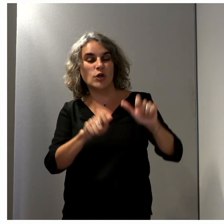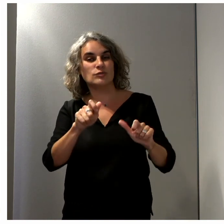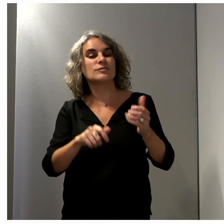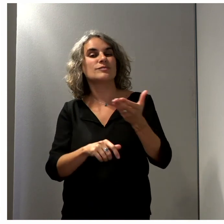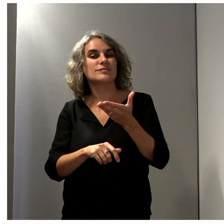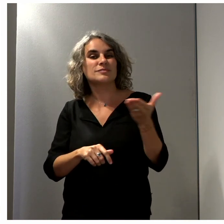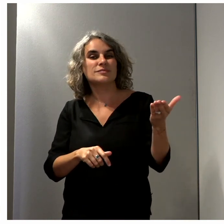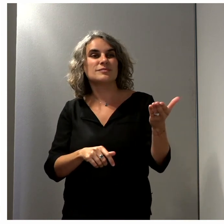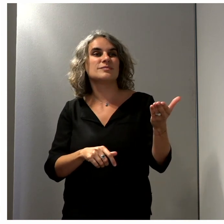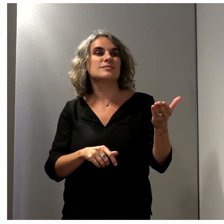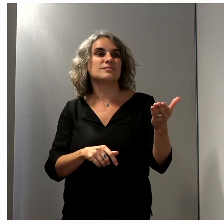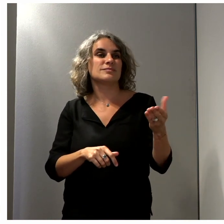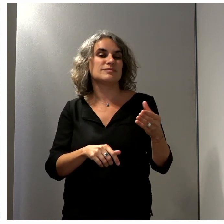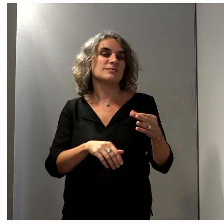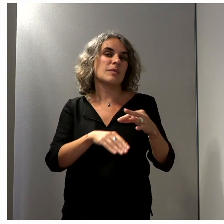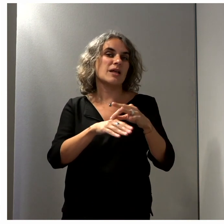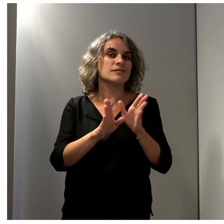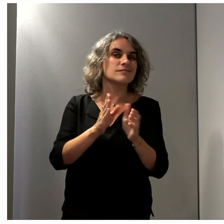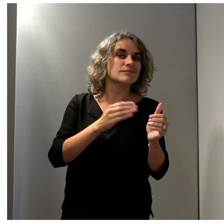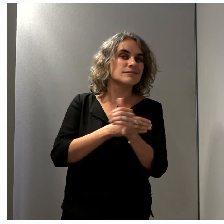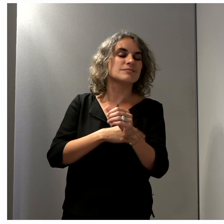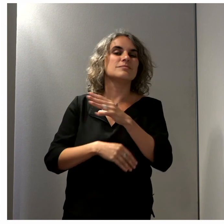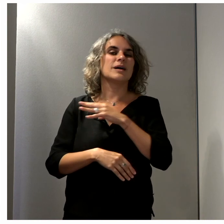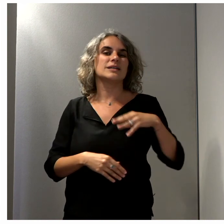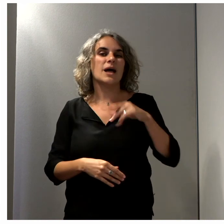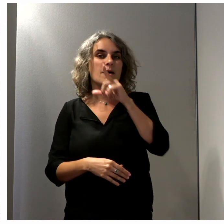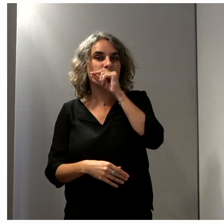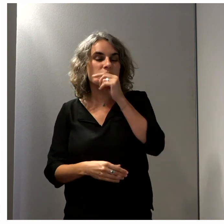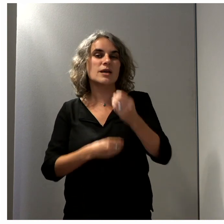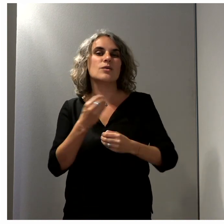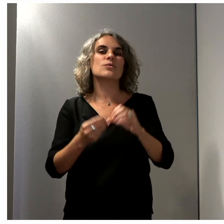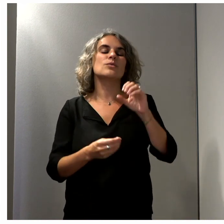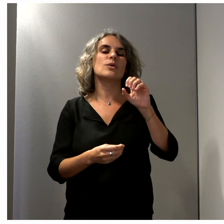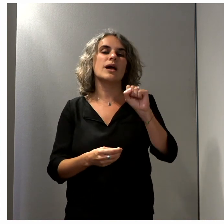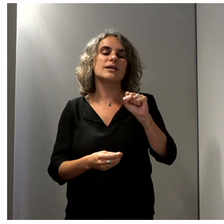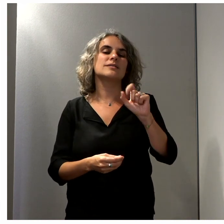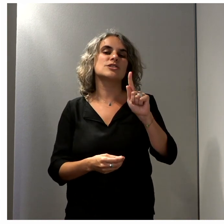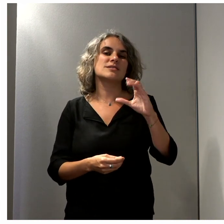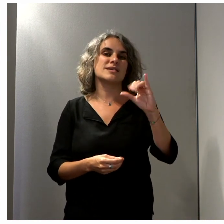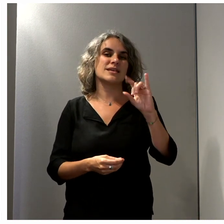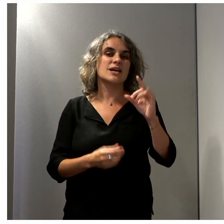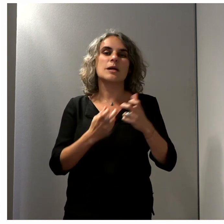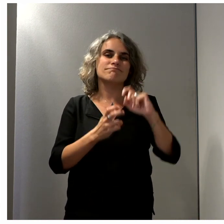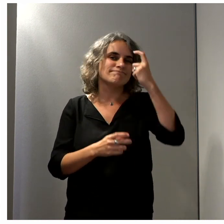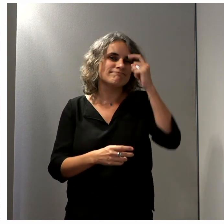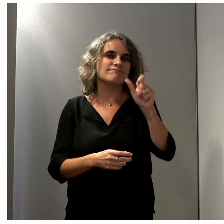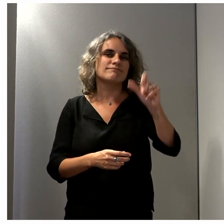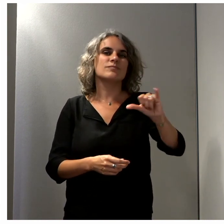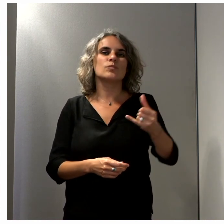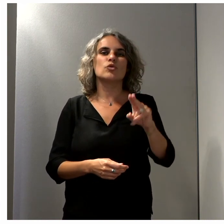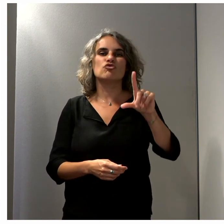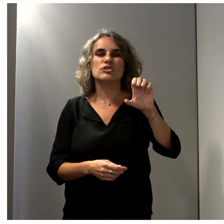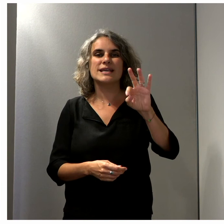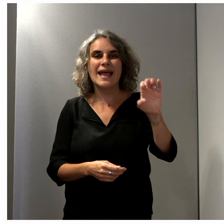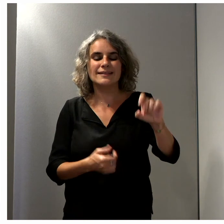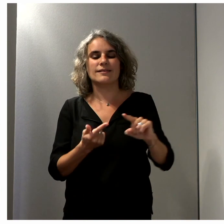donc, sous la houlette de Céline Poulet et du SGCIH, notamment on pense à Juliette, et Sophie et